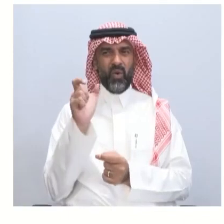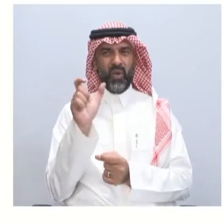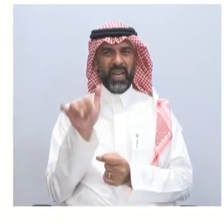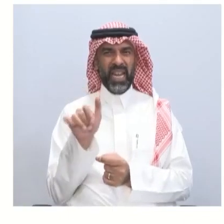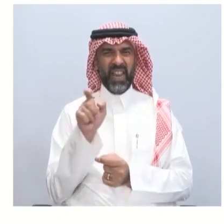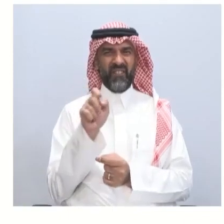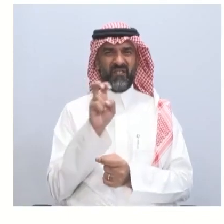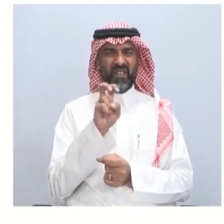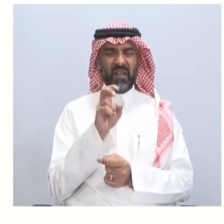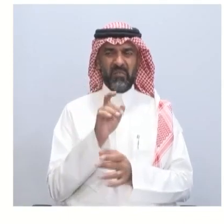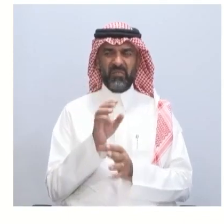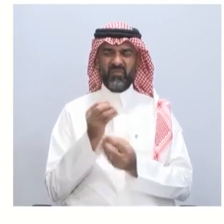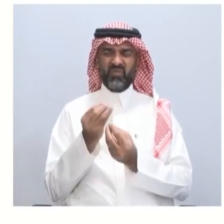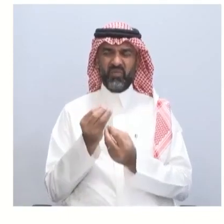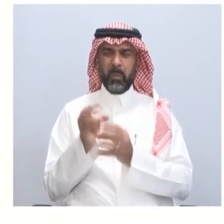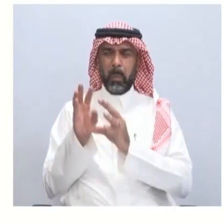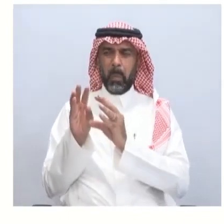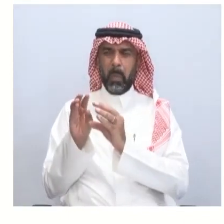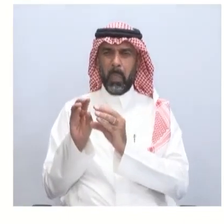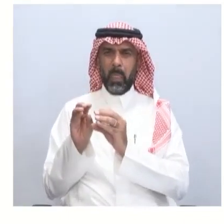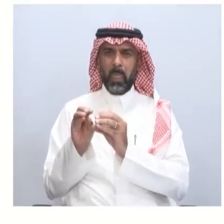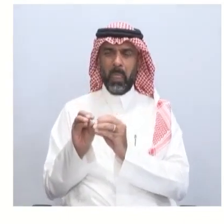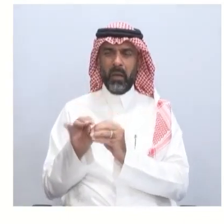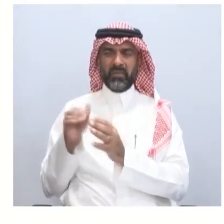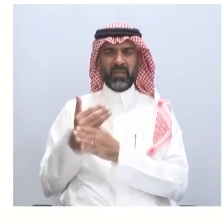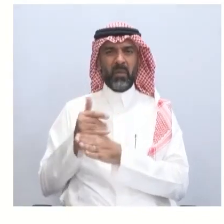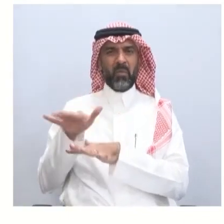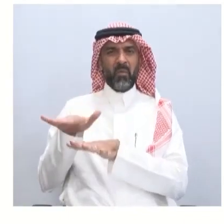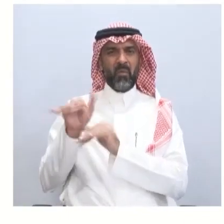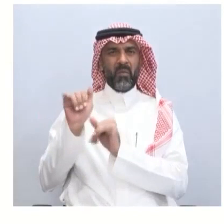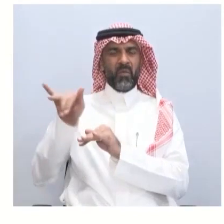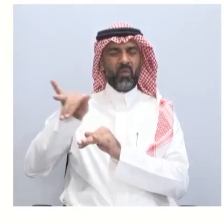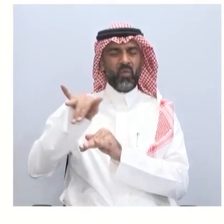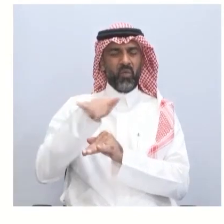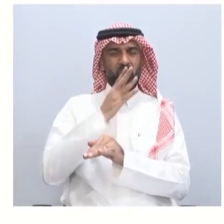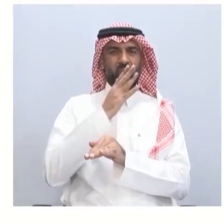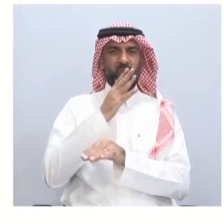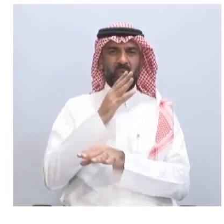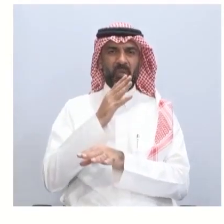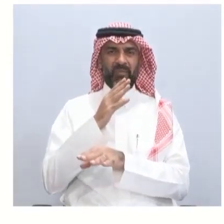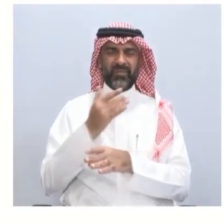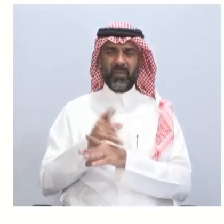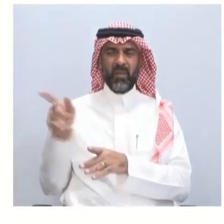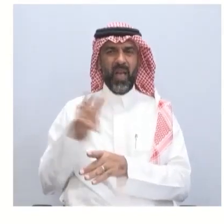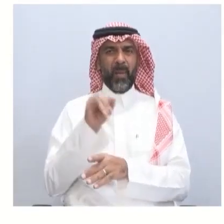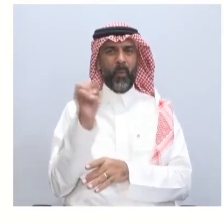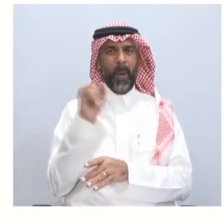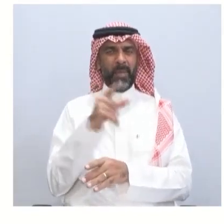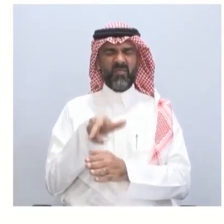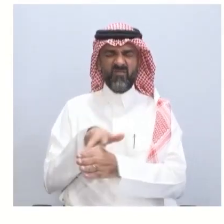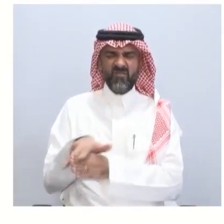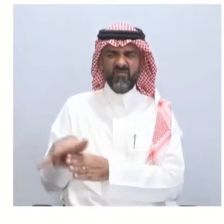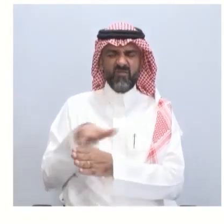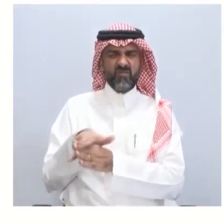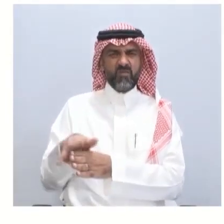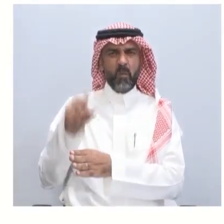بالافو وبدا بال التراجع منذ منتصف القرن الثالث الهجري ولكن